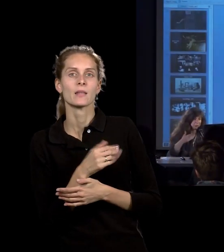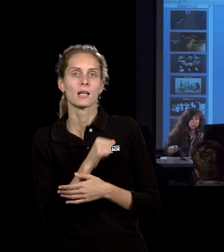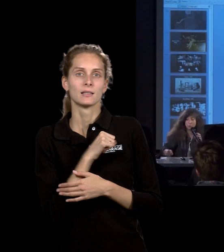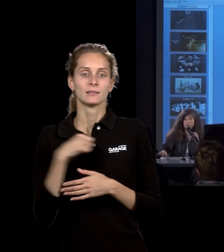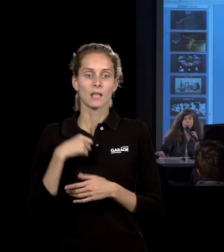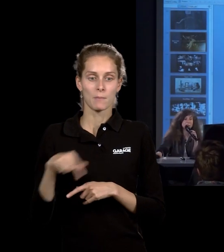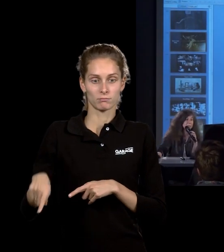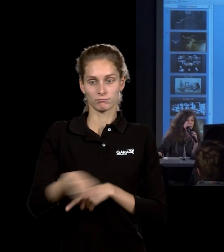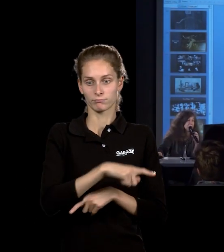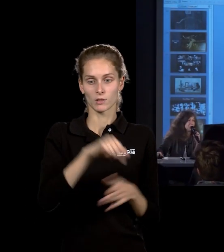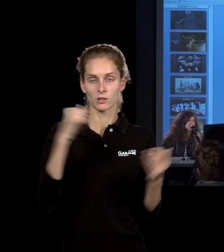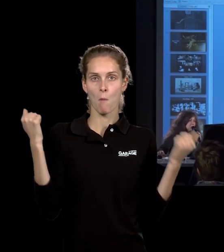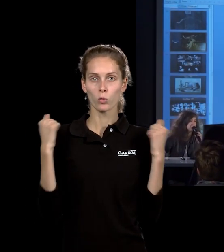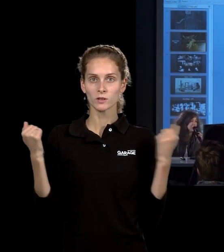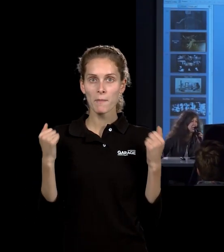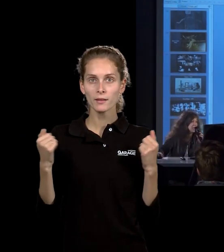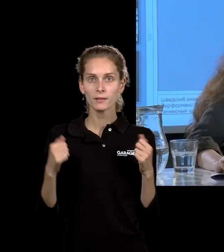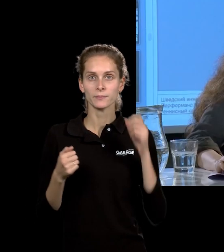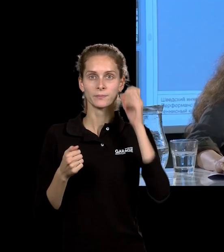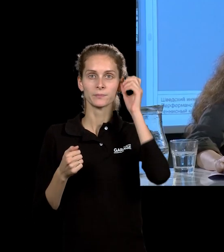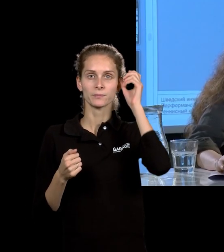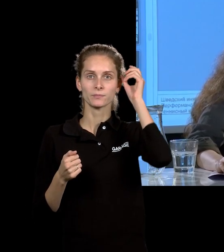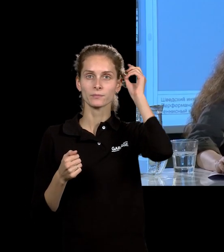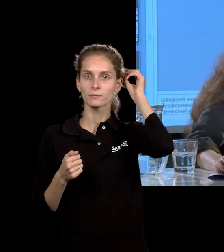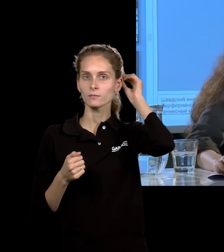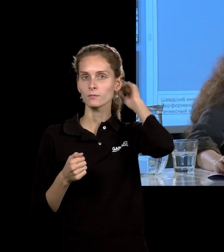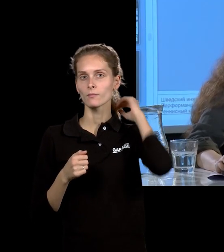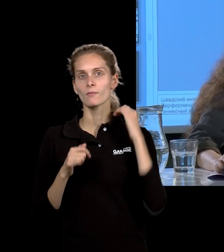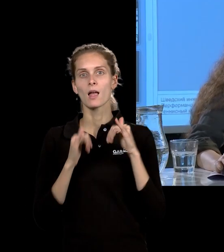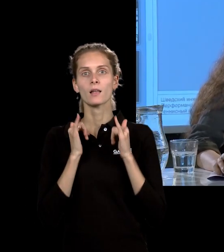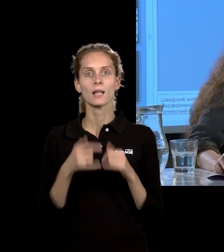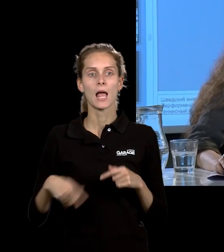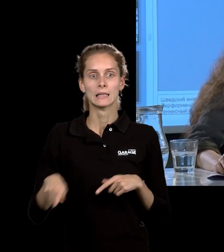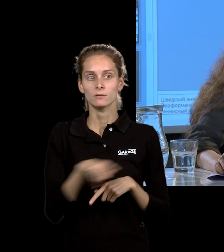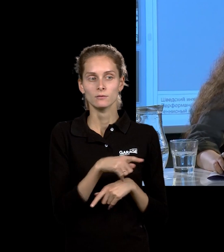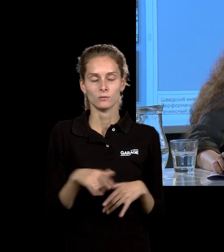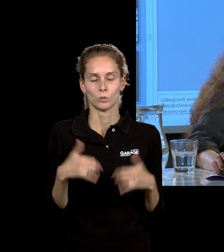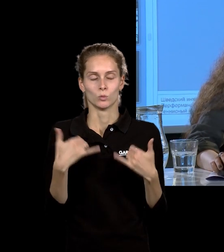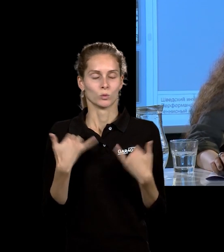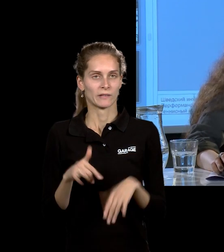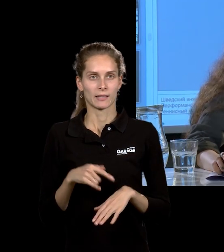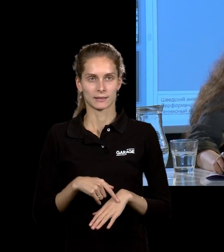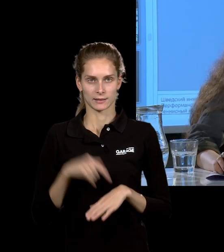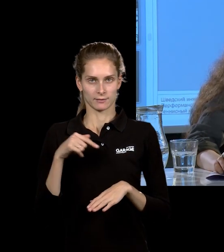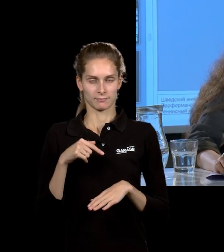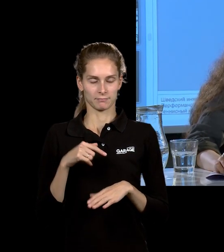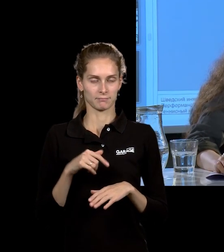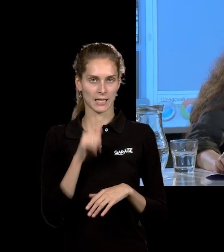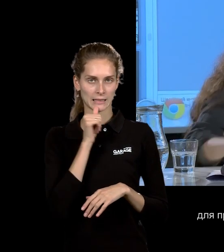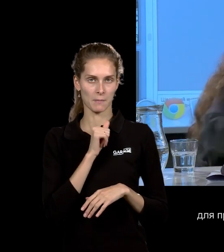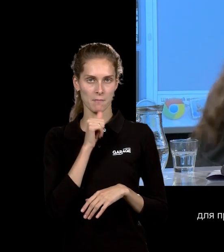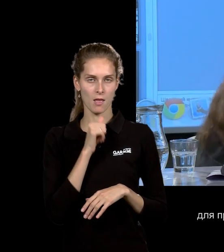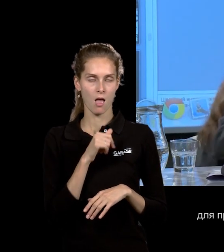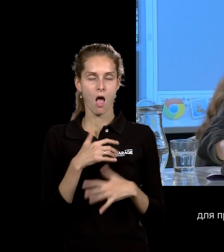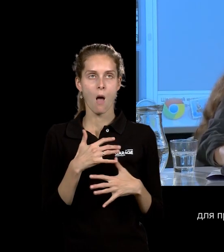сами перформеры, и спортсмены в данном случае, для которых это тоже удивительный, видимо, экспириенс, и еще неизвестно, для кого он был